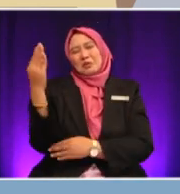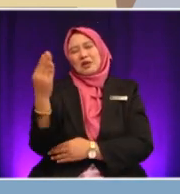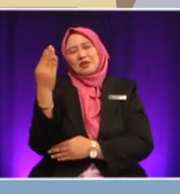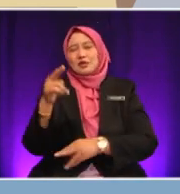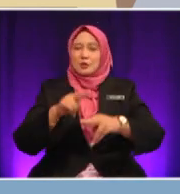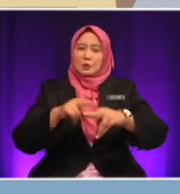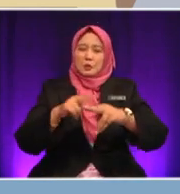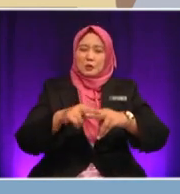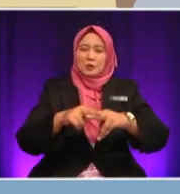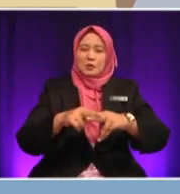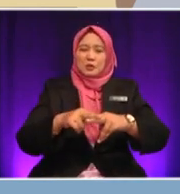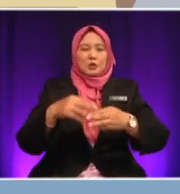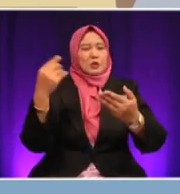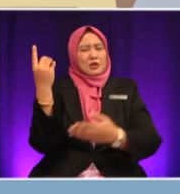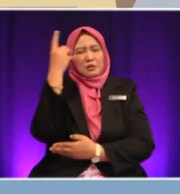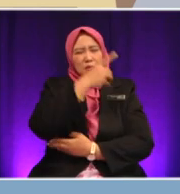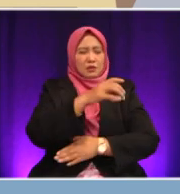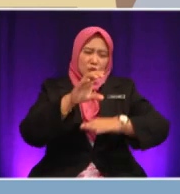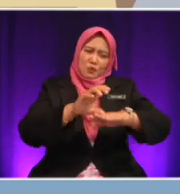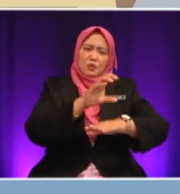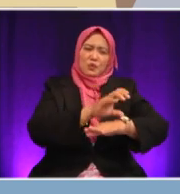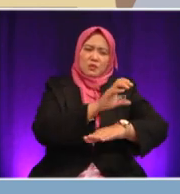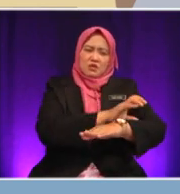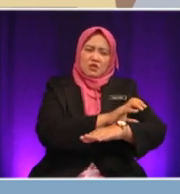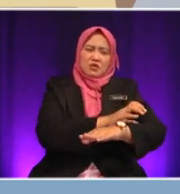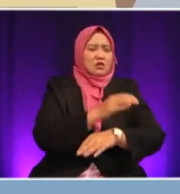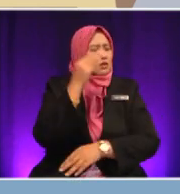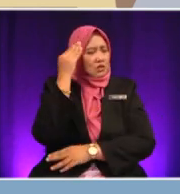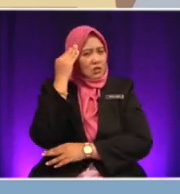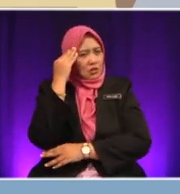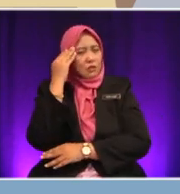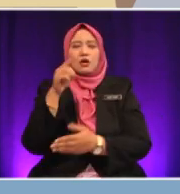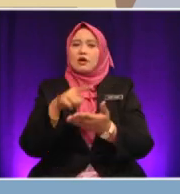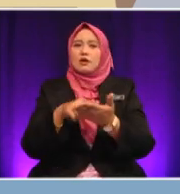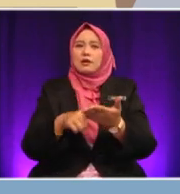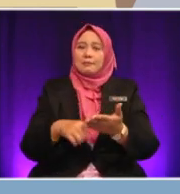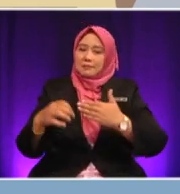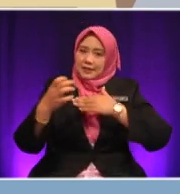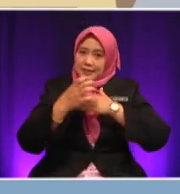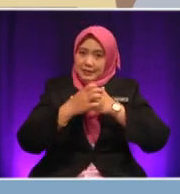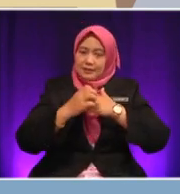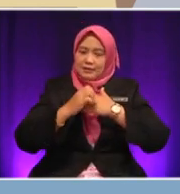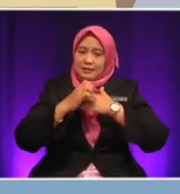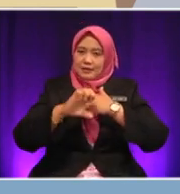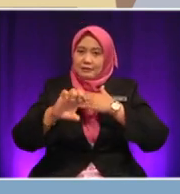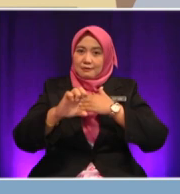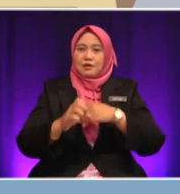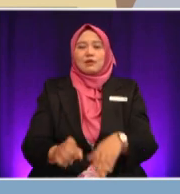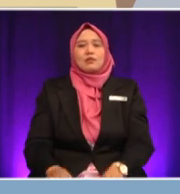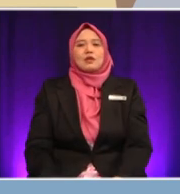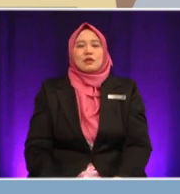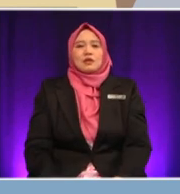jika sebuah orang komputer orang sains komputer dia tahu apa itu email jadi pernah buka email Insya Allah pernah